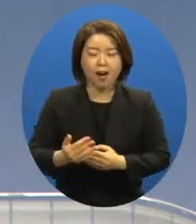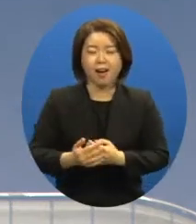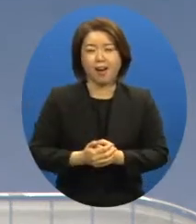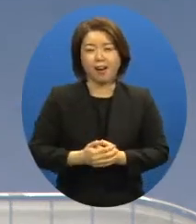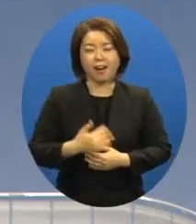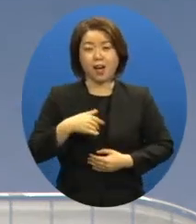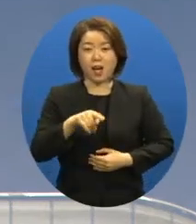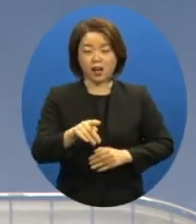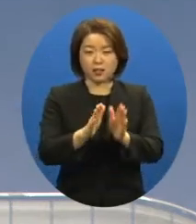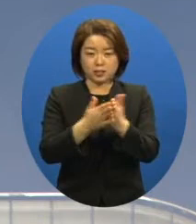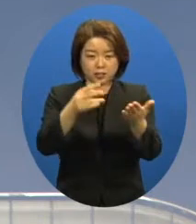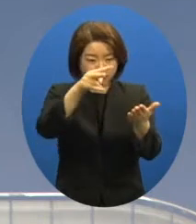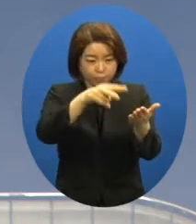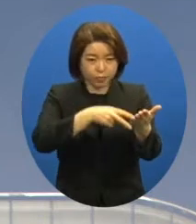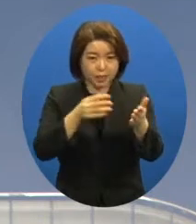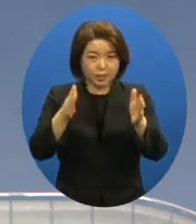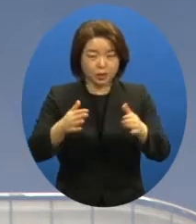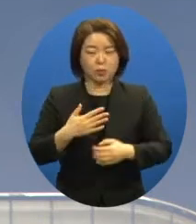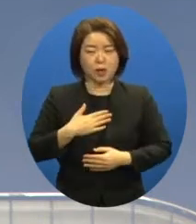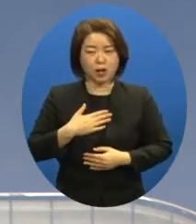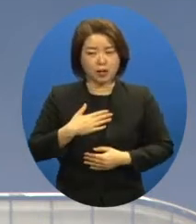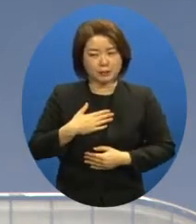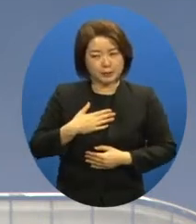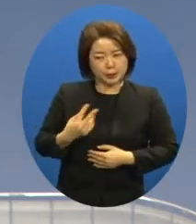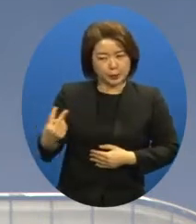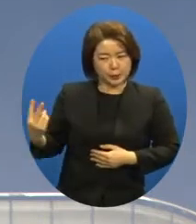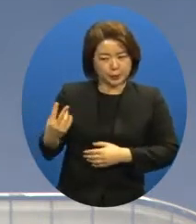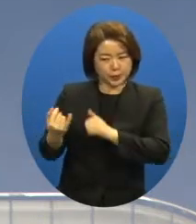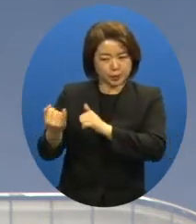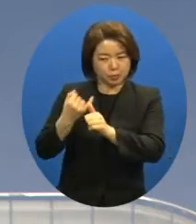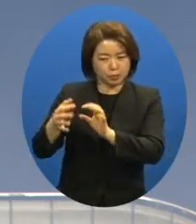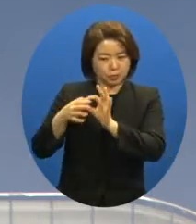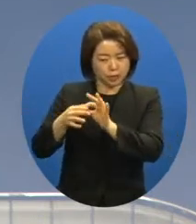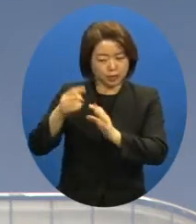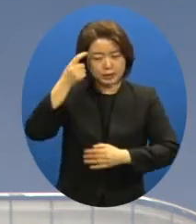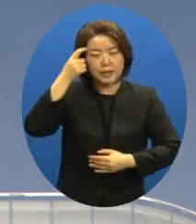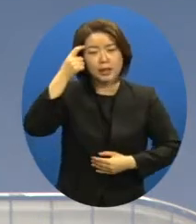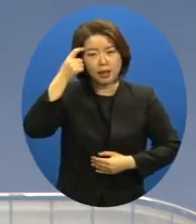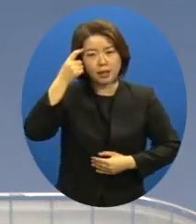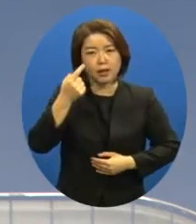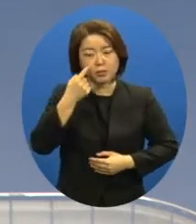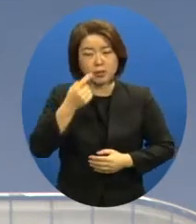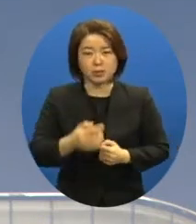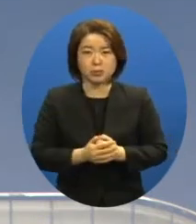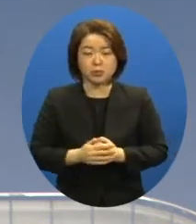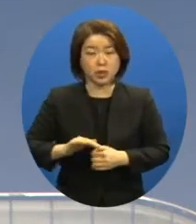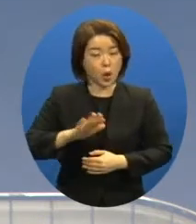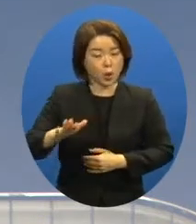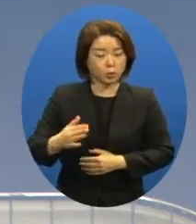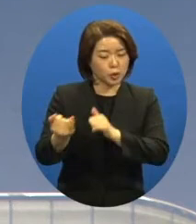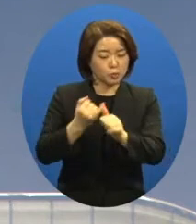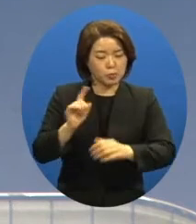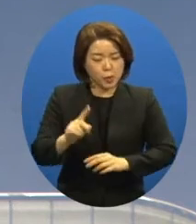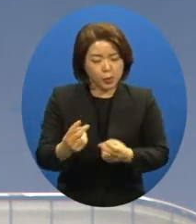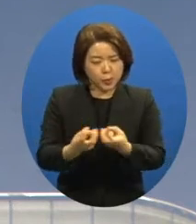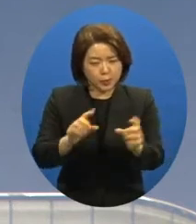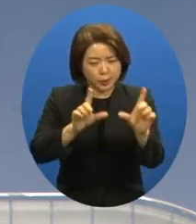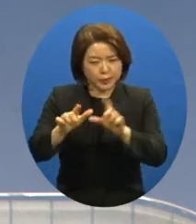책을 읽으면서 저희 부부 관계를 생각해 보았습니다. 우리 부부는 어떻게 살고